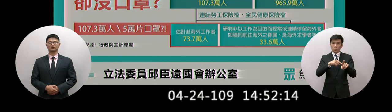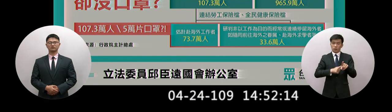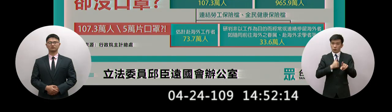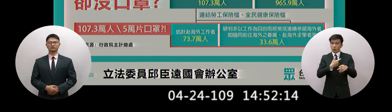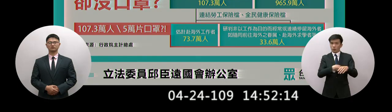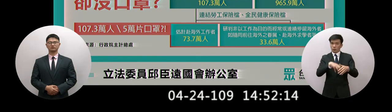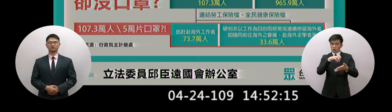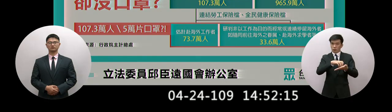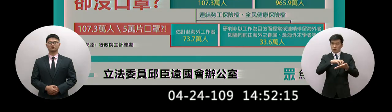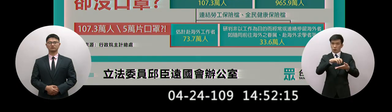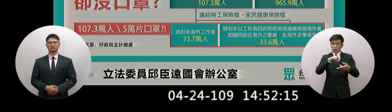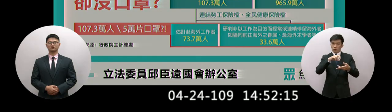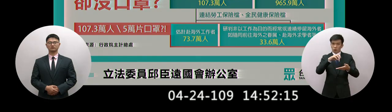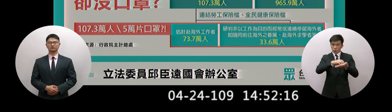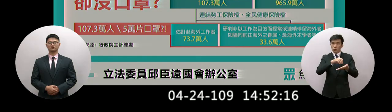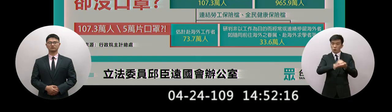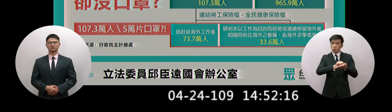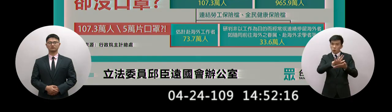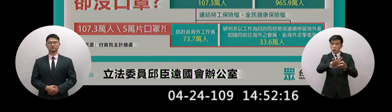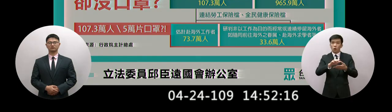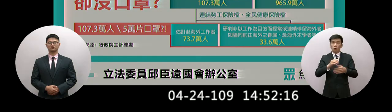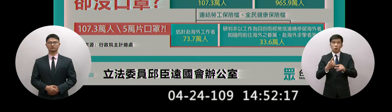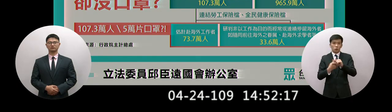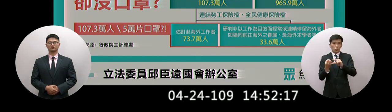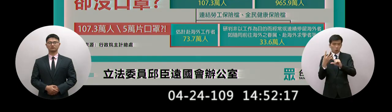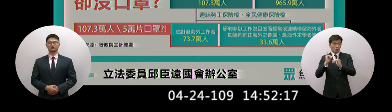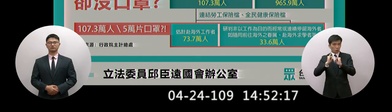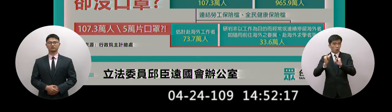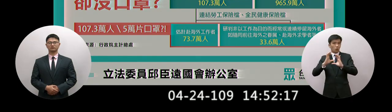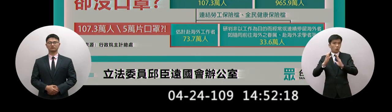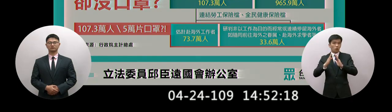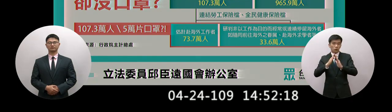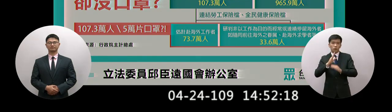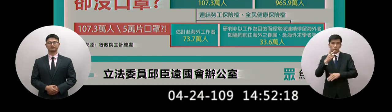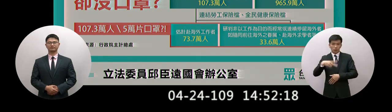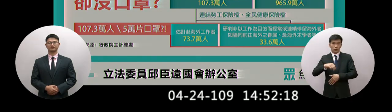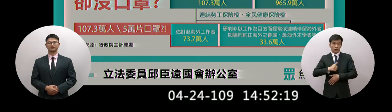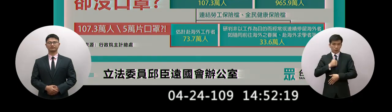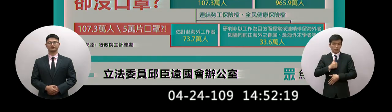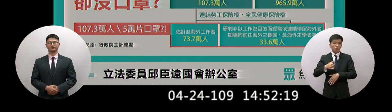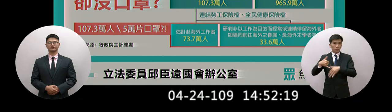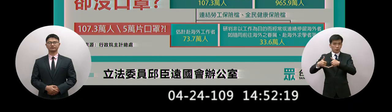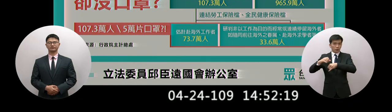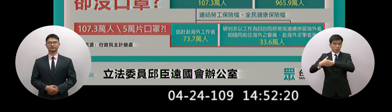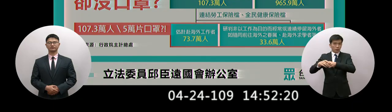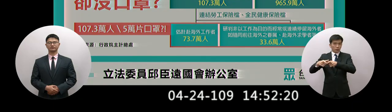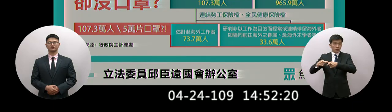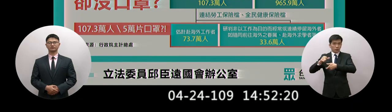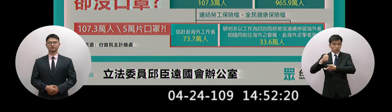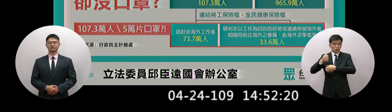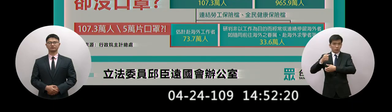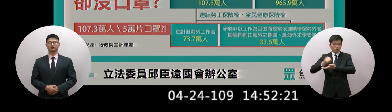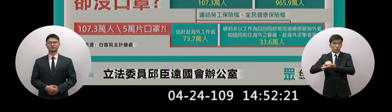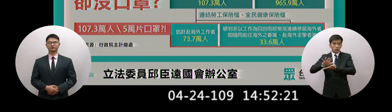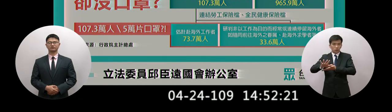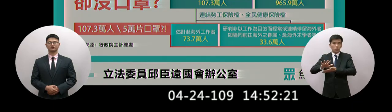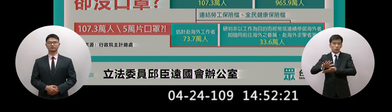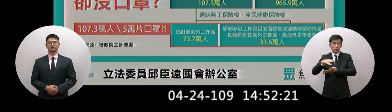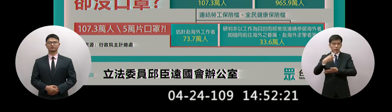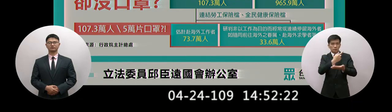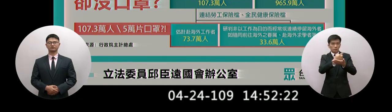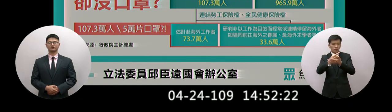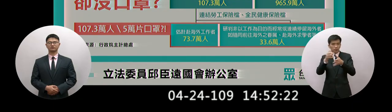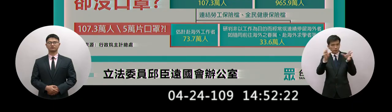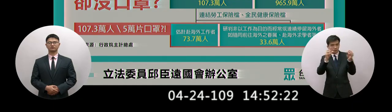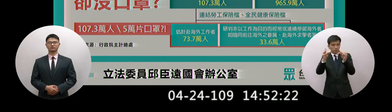籍、台湾护照，然后实际有健保卡的，我们也实际交叉去勾稽，因为各部会的数字都不太一样。那我们估